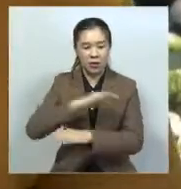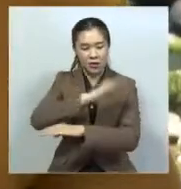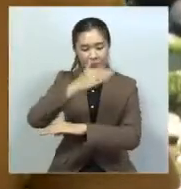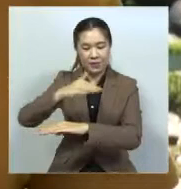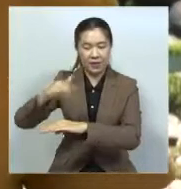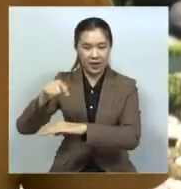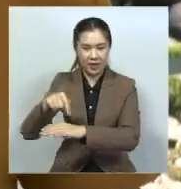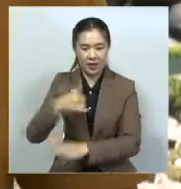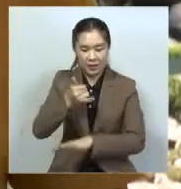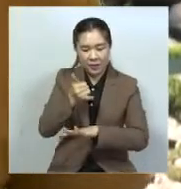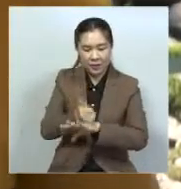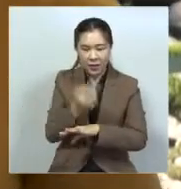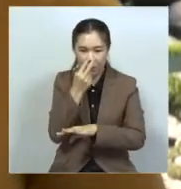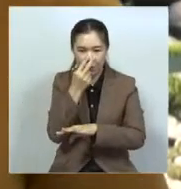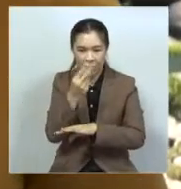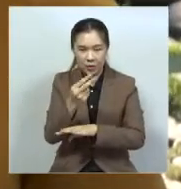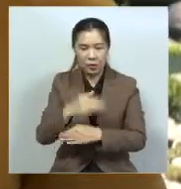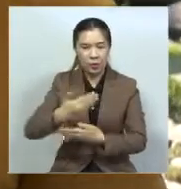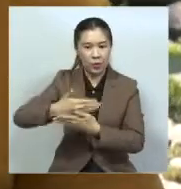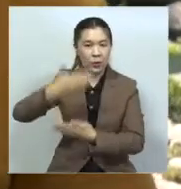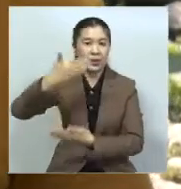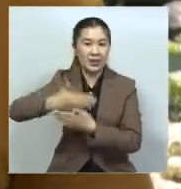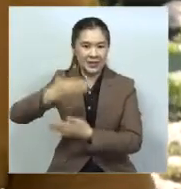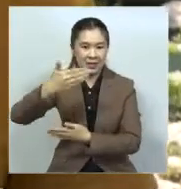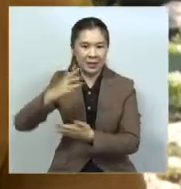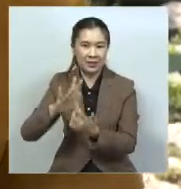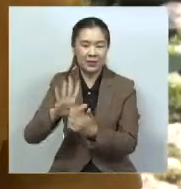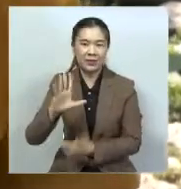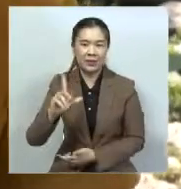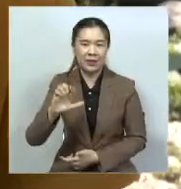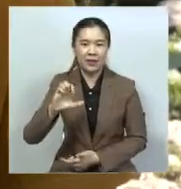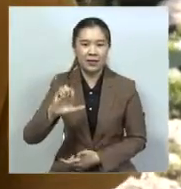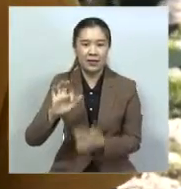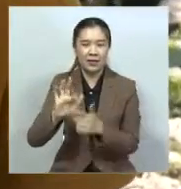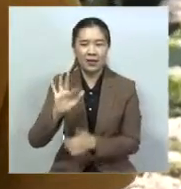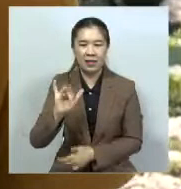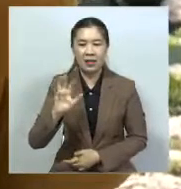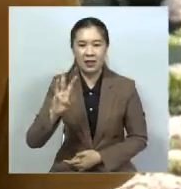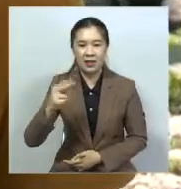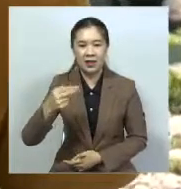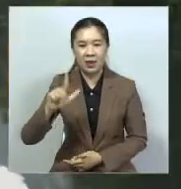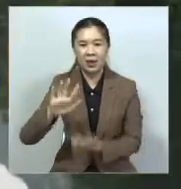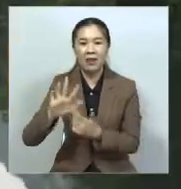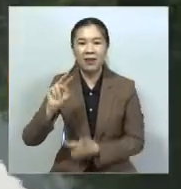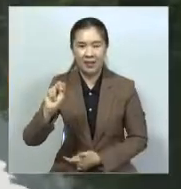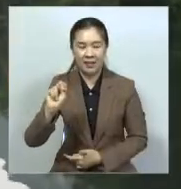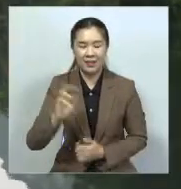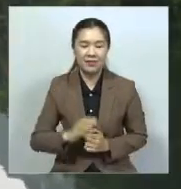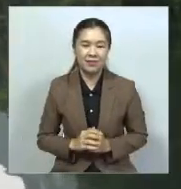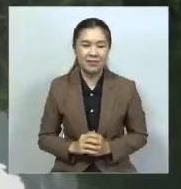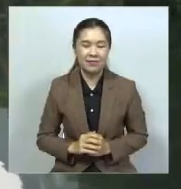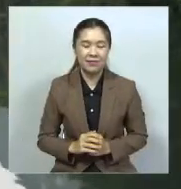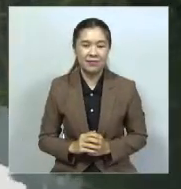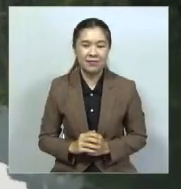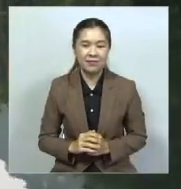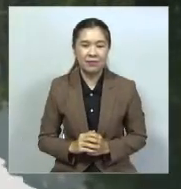คะแล้วก็ในบริเวณสันเขื่อนเชี่ยวหลานนะคะของเขื่อนราชประภาแล้วก็ในทะเลสาบบางจุดนะคะค่ะ